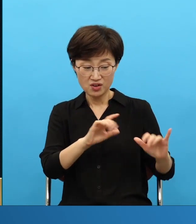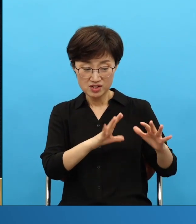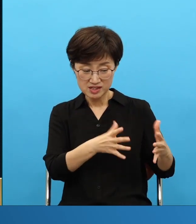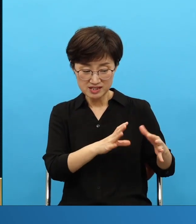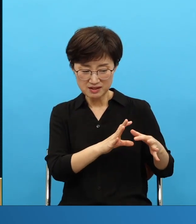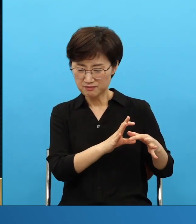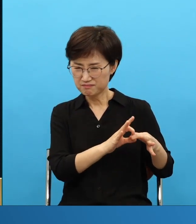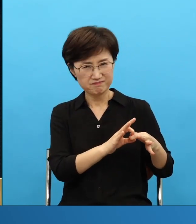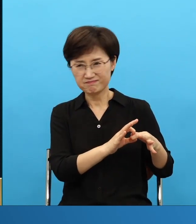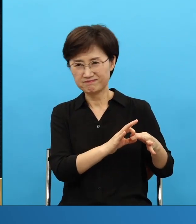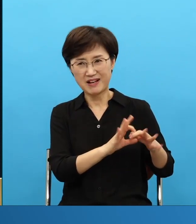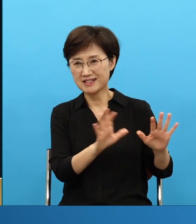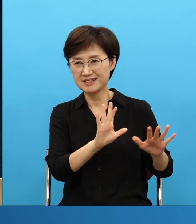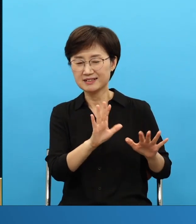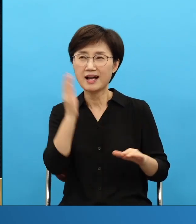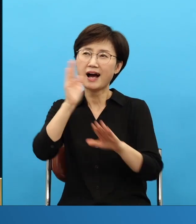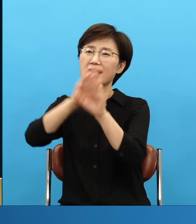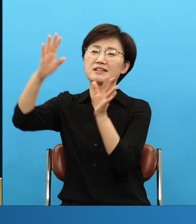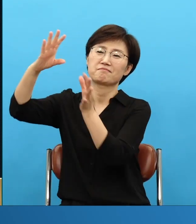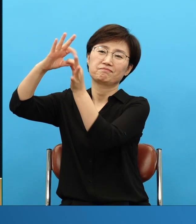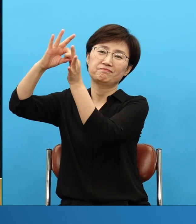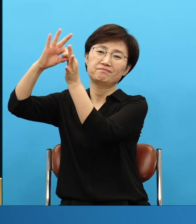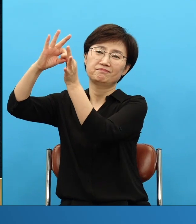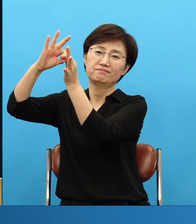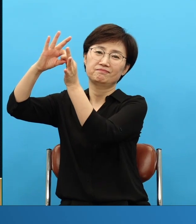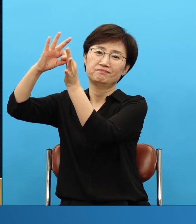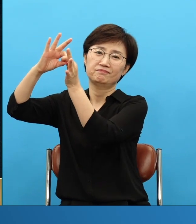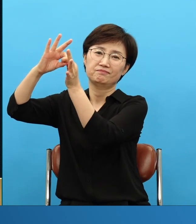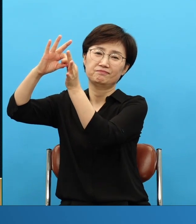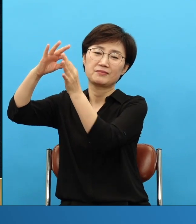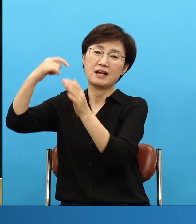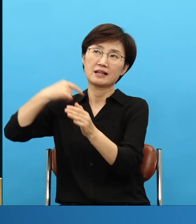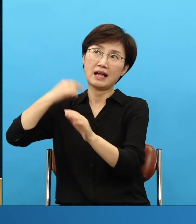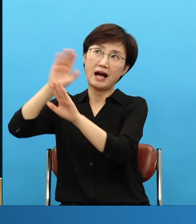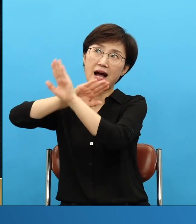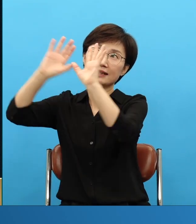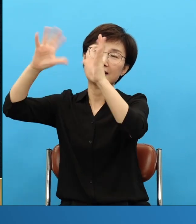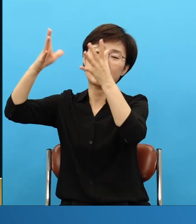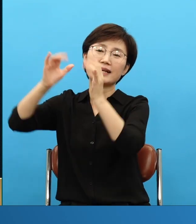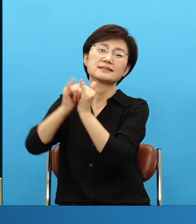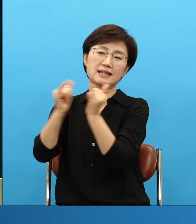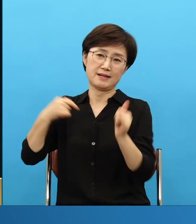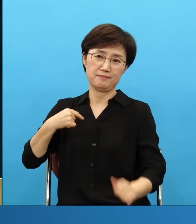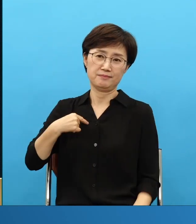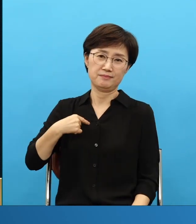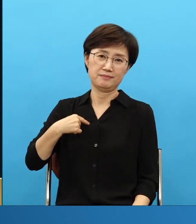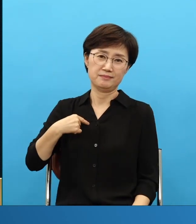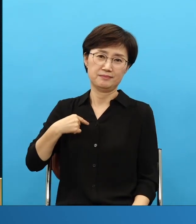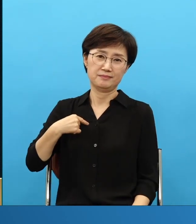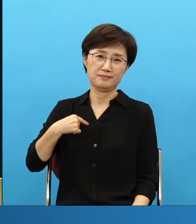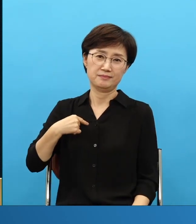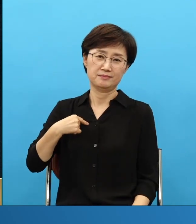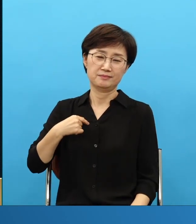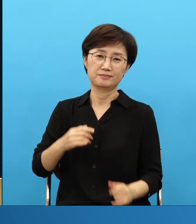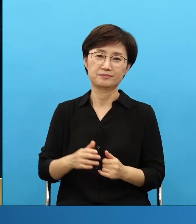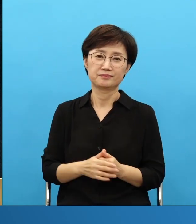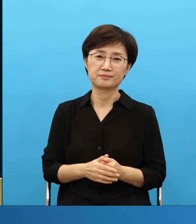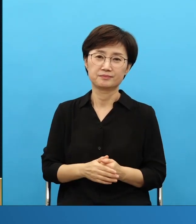words, our citizenship is in heaven. 어마어마한 배경입니다. This is a tremendous, amazing background.